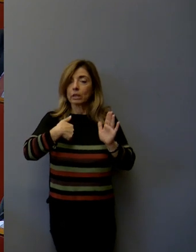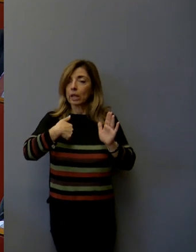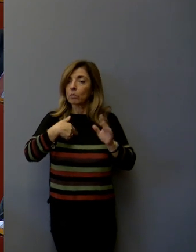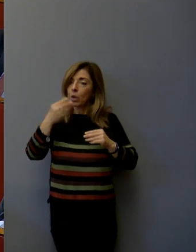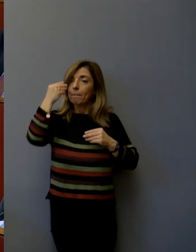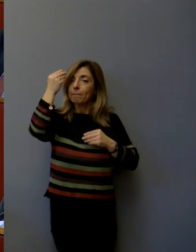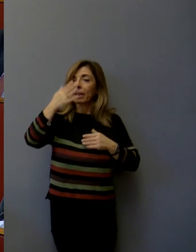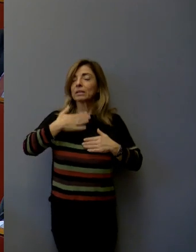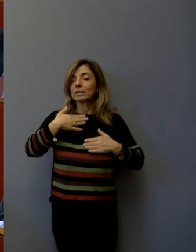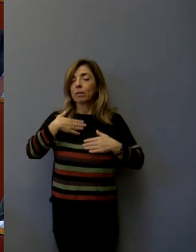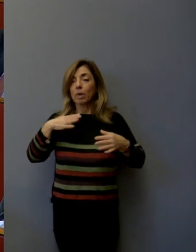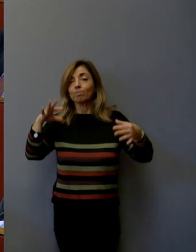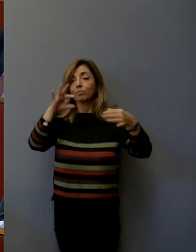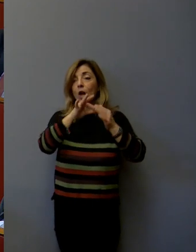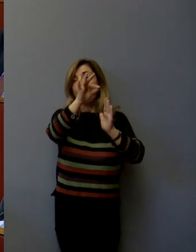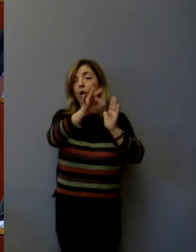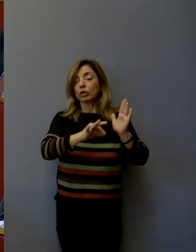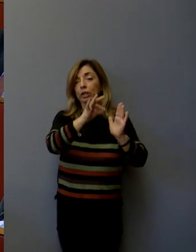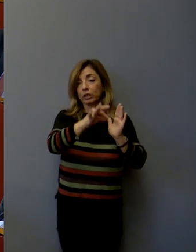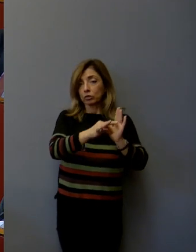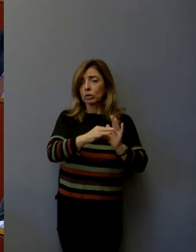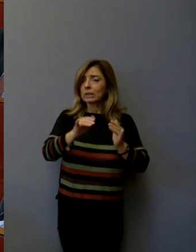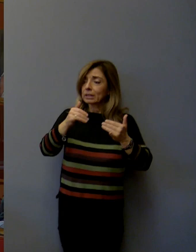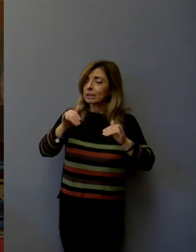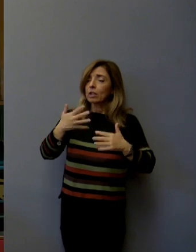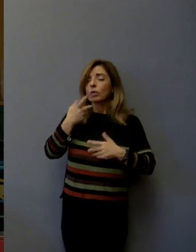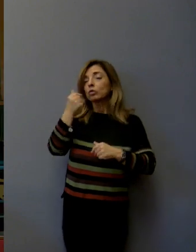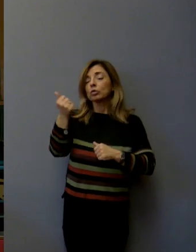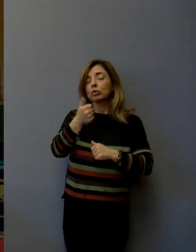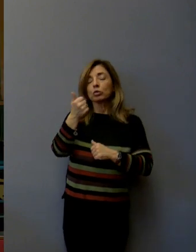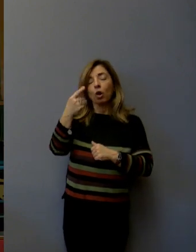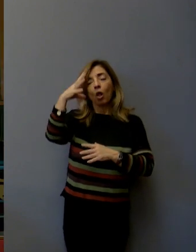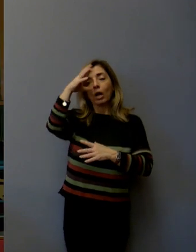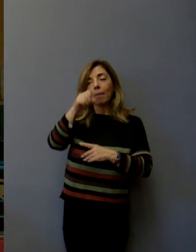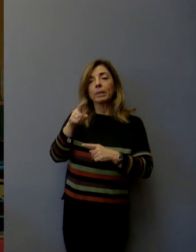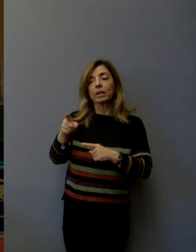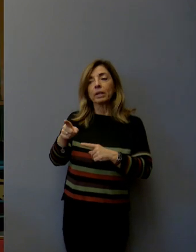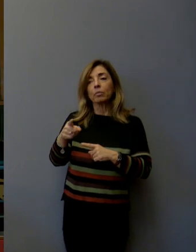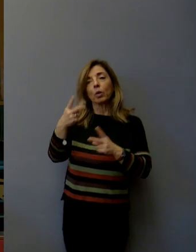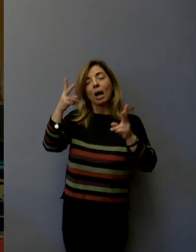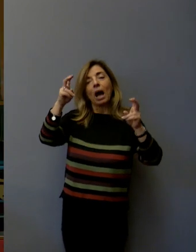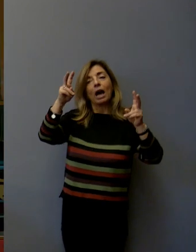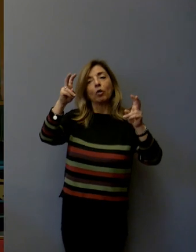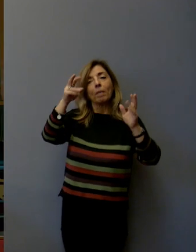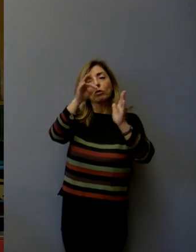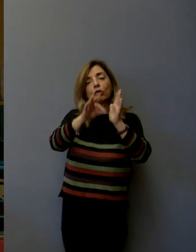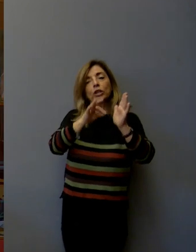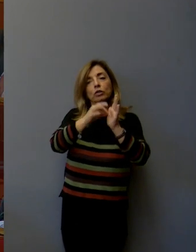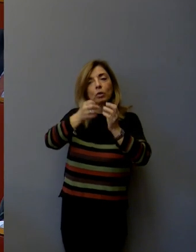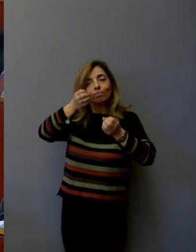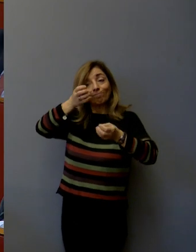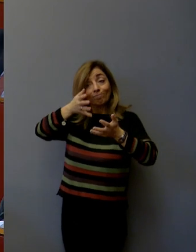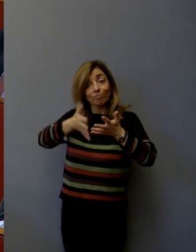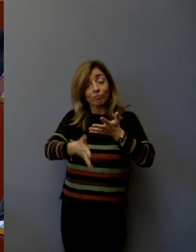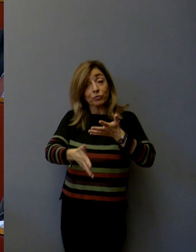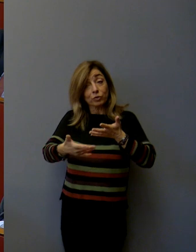merito dei miei ordini del cibo solo capire se era già entrata nel merito di un di un ordine del giorno facendo